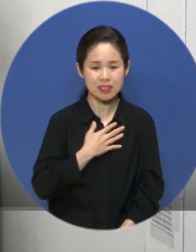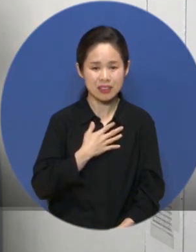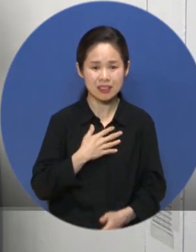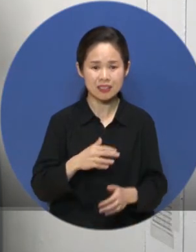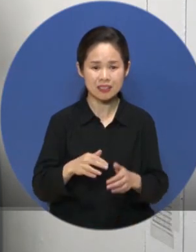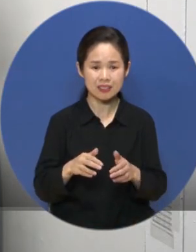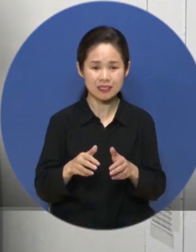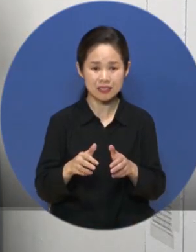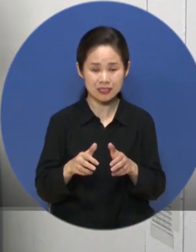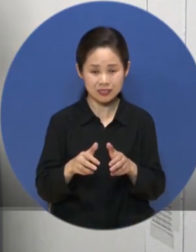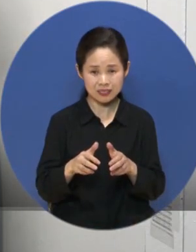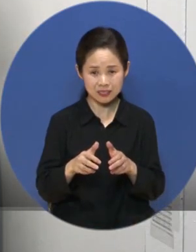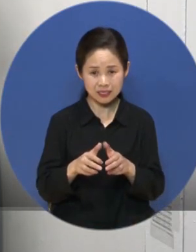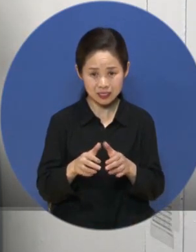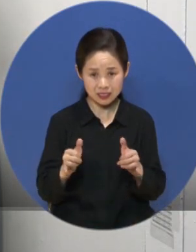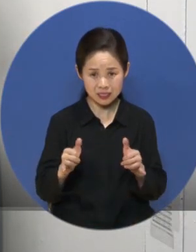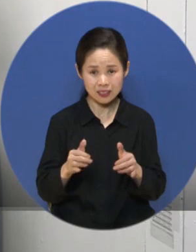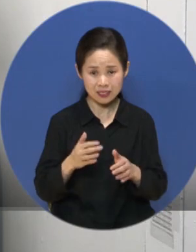장애를